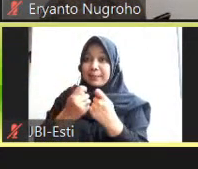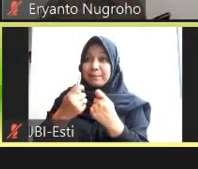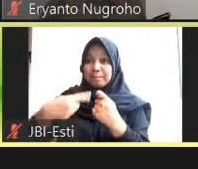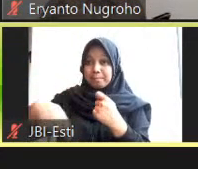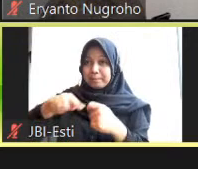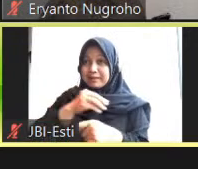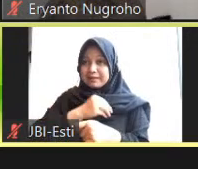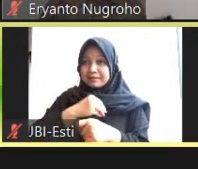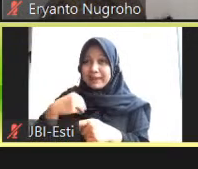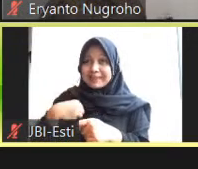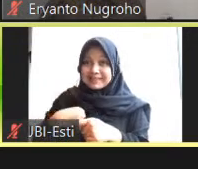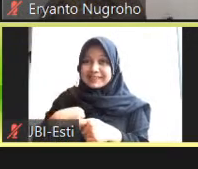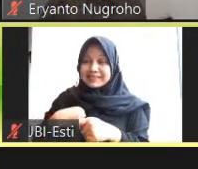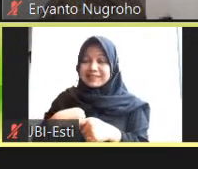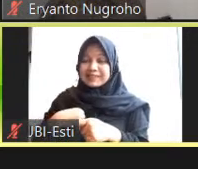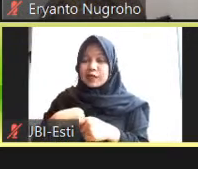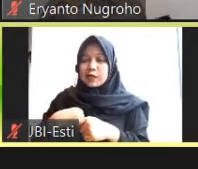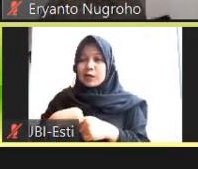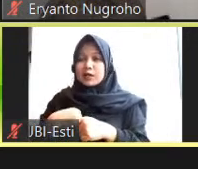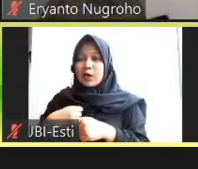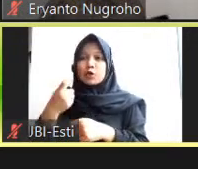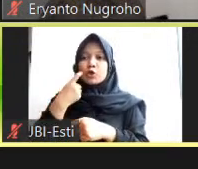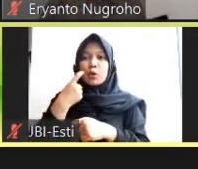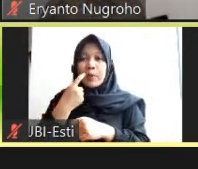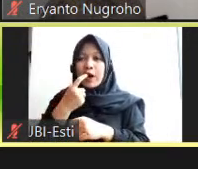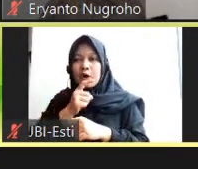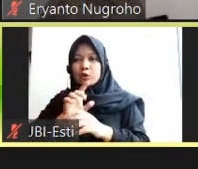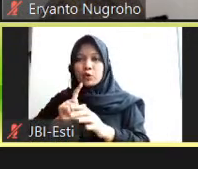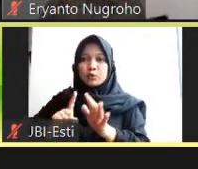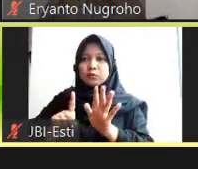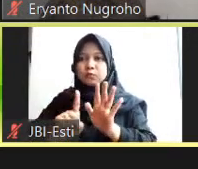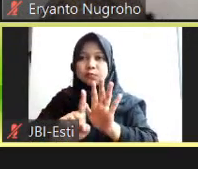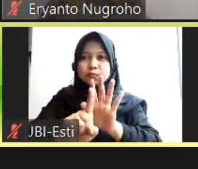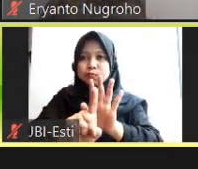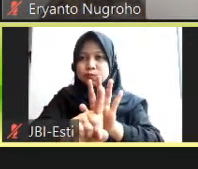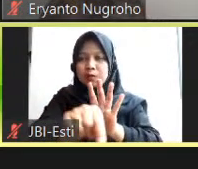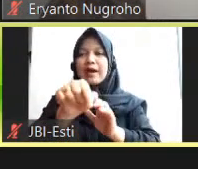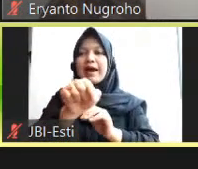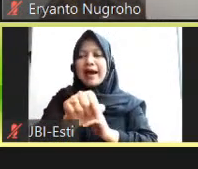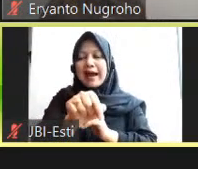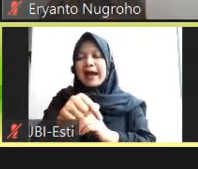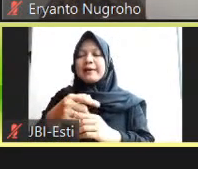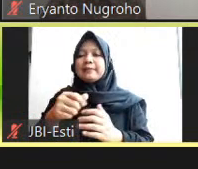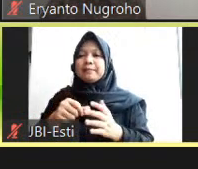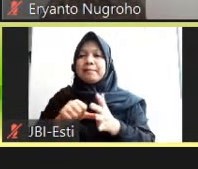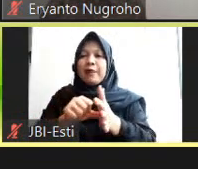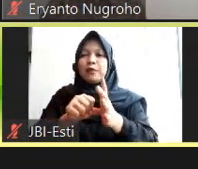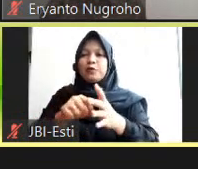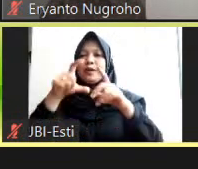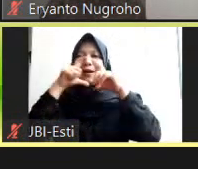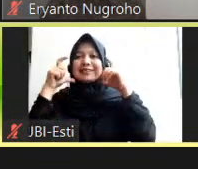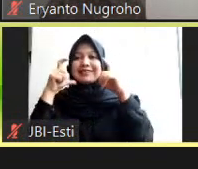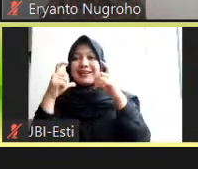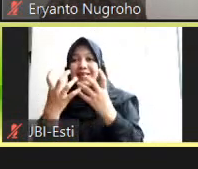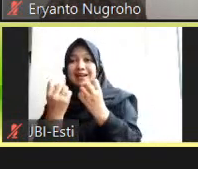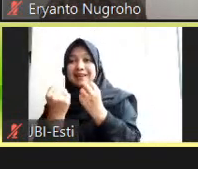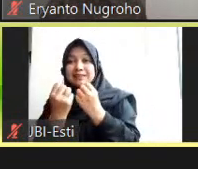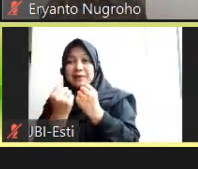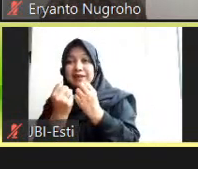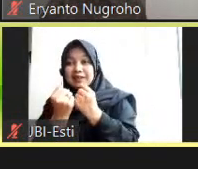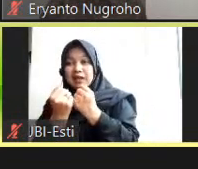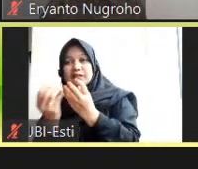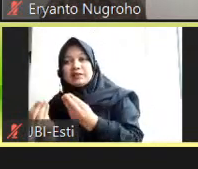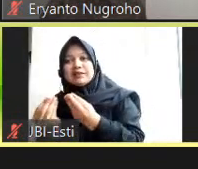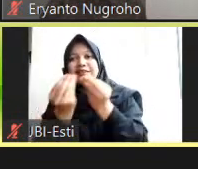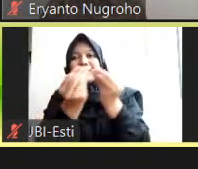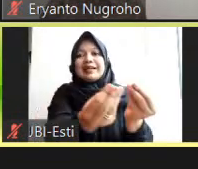biasanya memberikan masker itu sendiri untuk sebagai pertolongan pertama dan dibasahin. Ada yang memang udah sesak